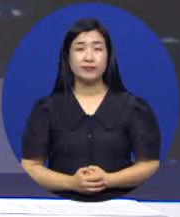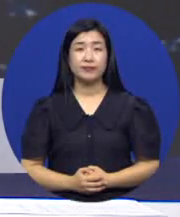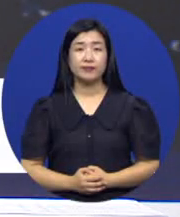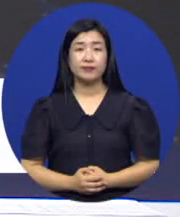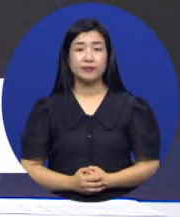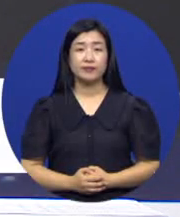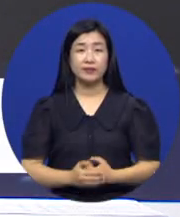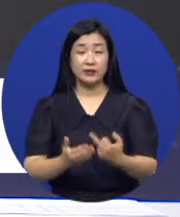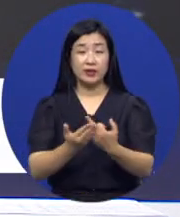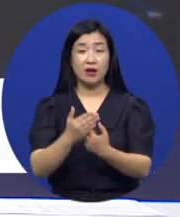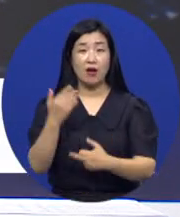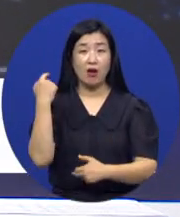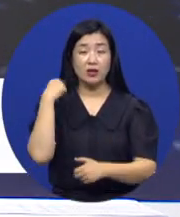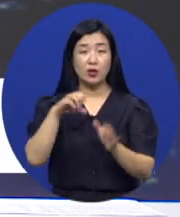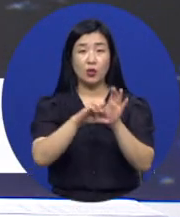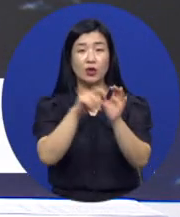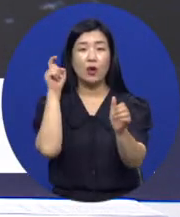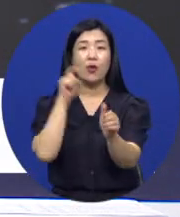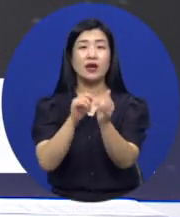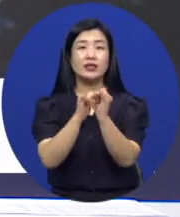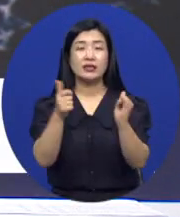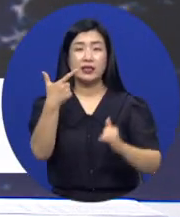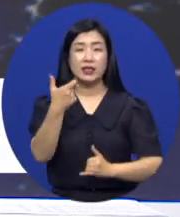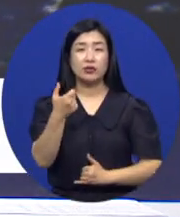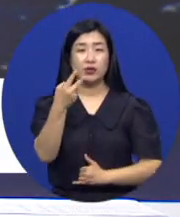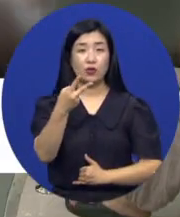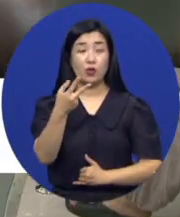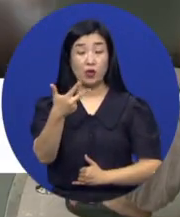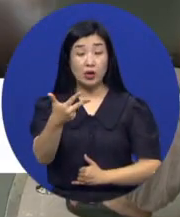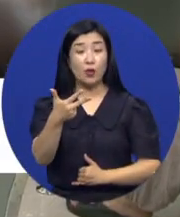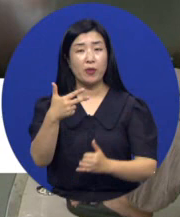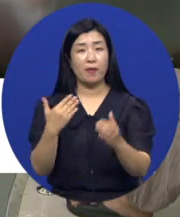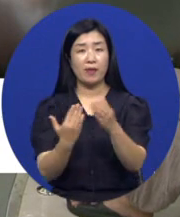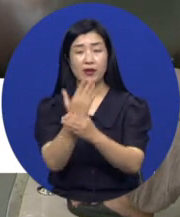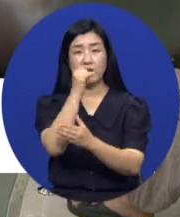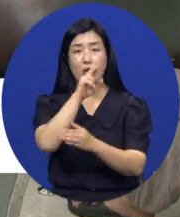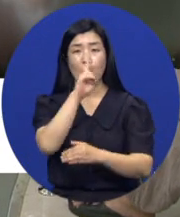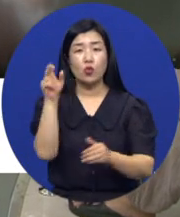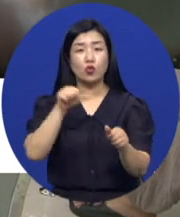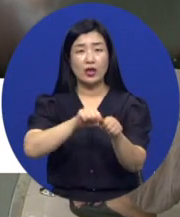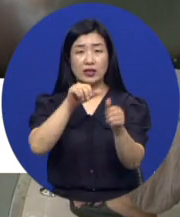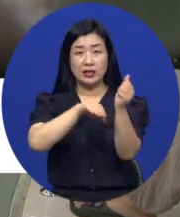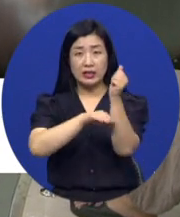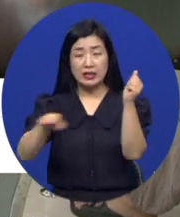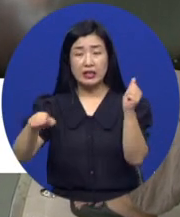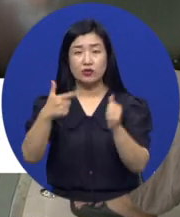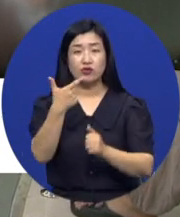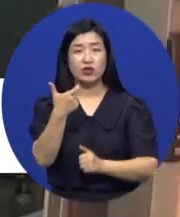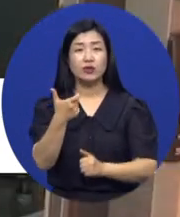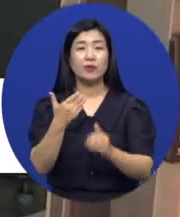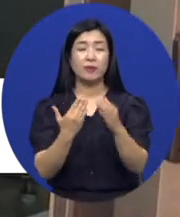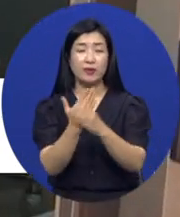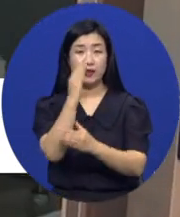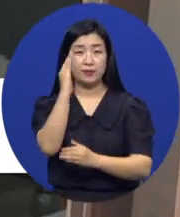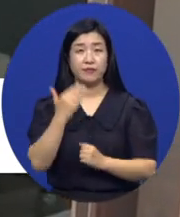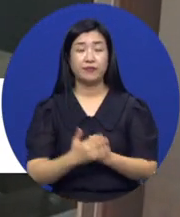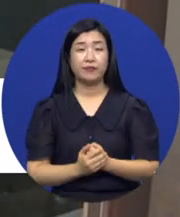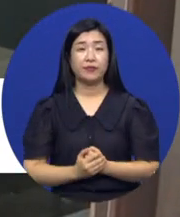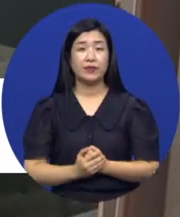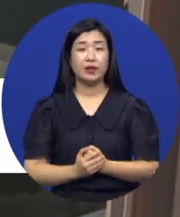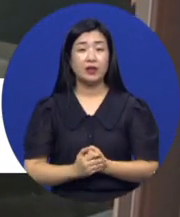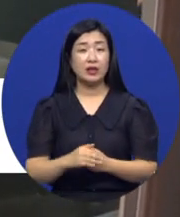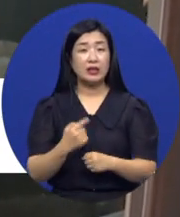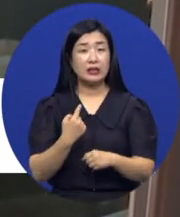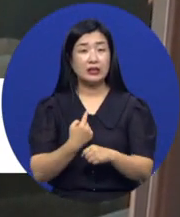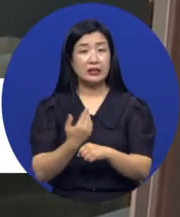제주에서는 어제 에코 드라이브 음악 진짜 67명이 발생했고 오늘은 오후 5시까지 60명이 발생했습니다 이런